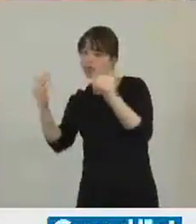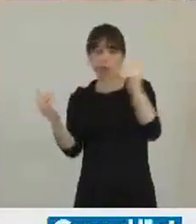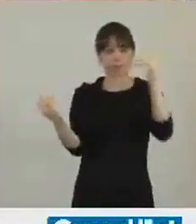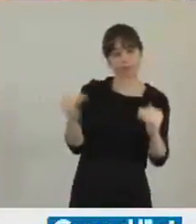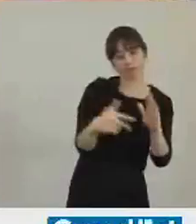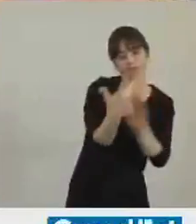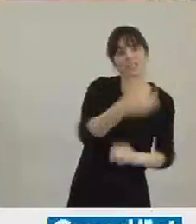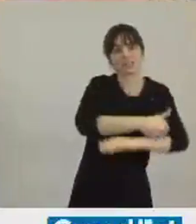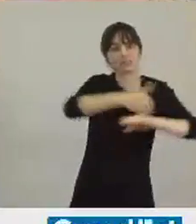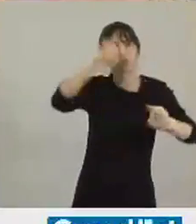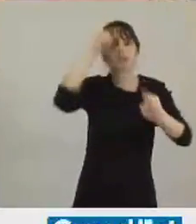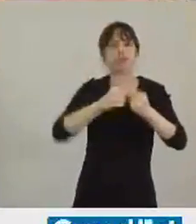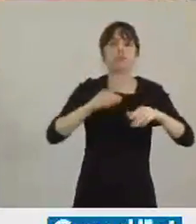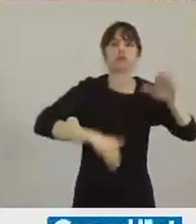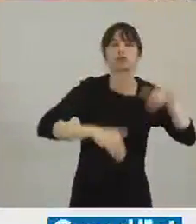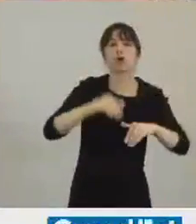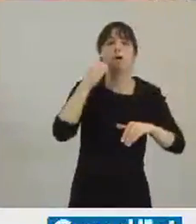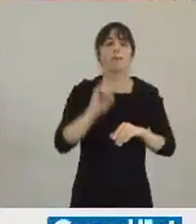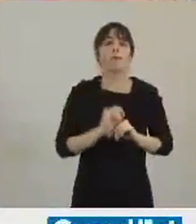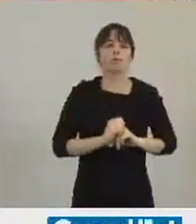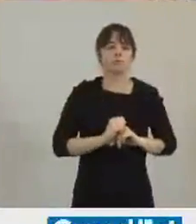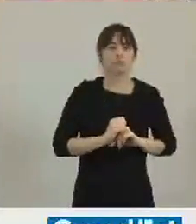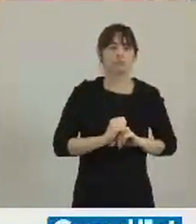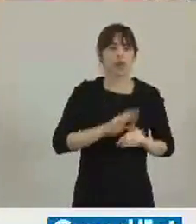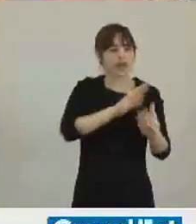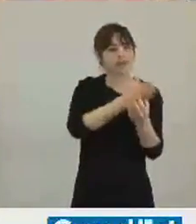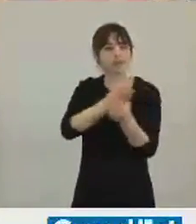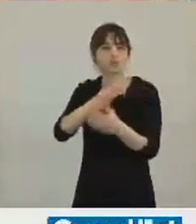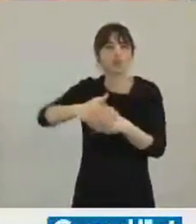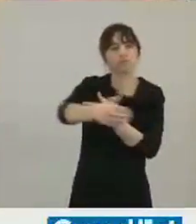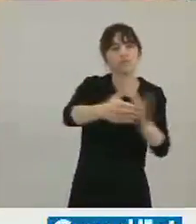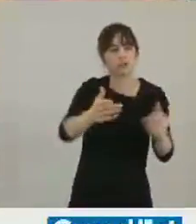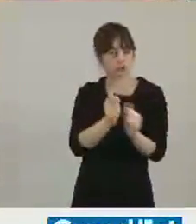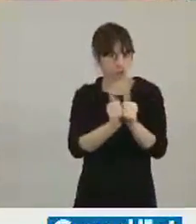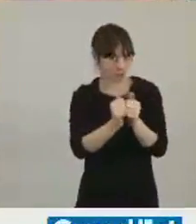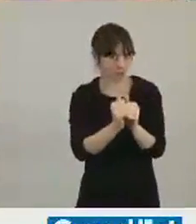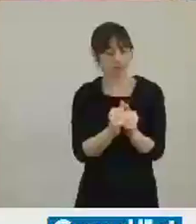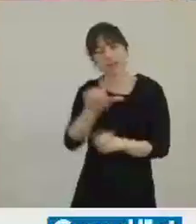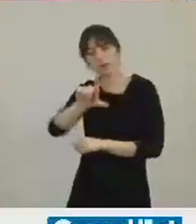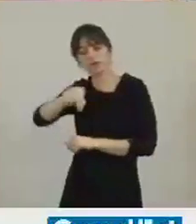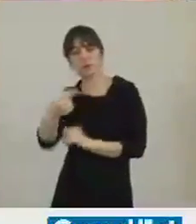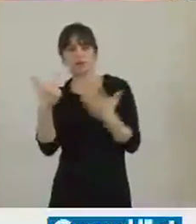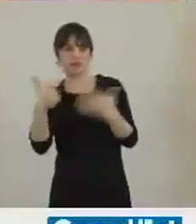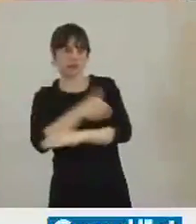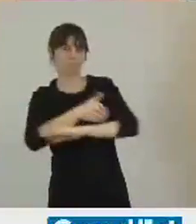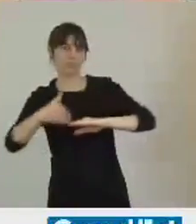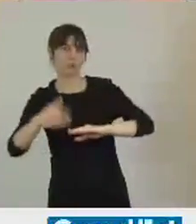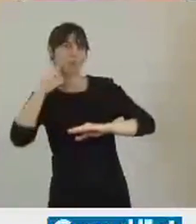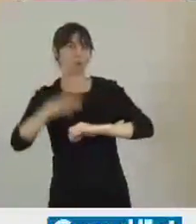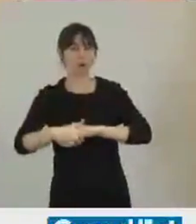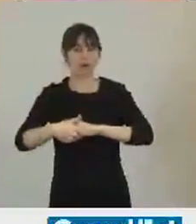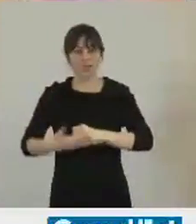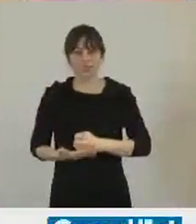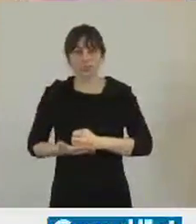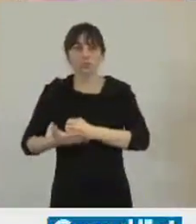millions en fonctionnement pour des interventions en faveur du mouvement sportif et près de 2,7 millions en soutien aux